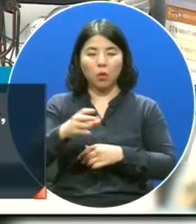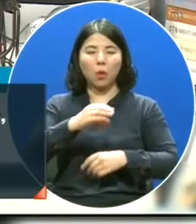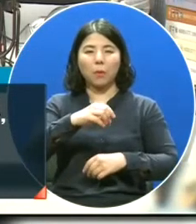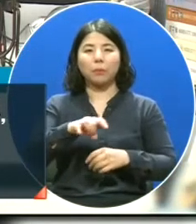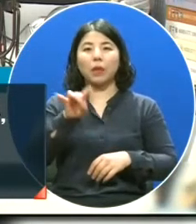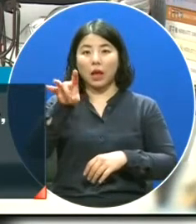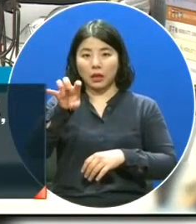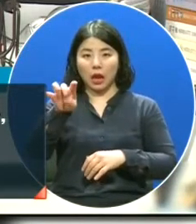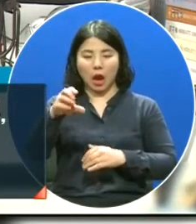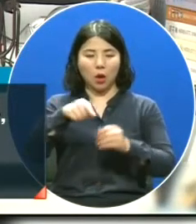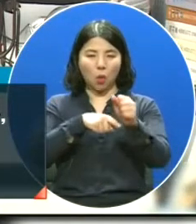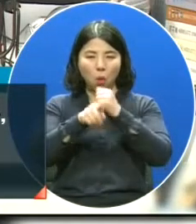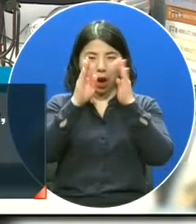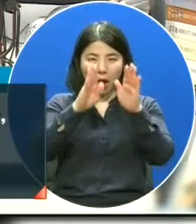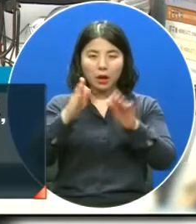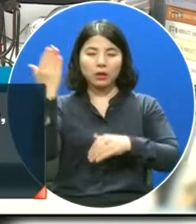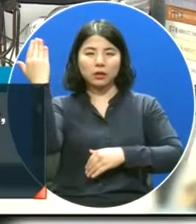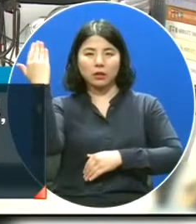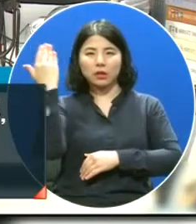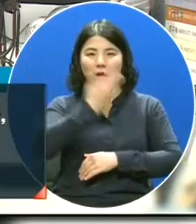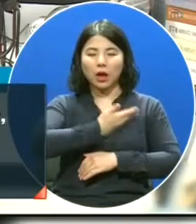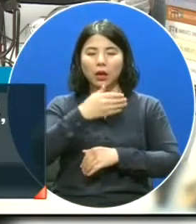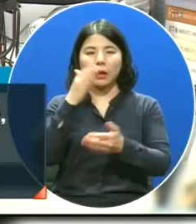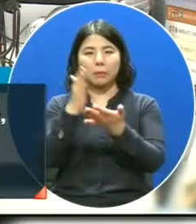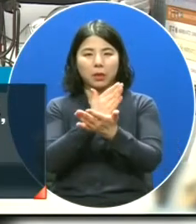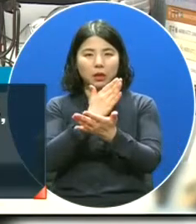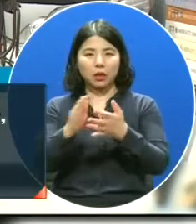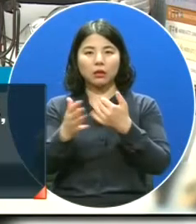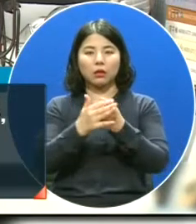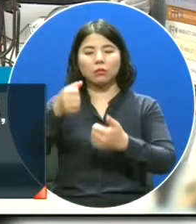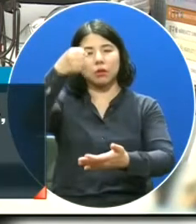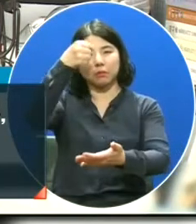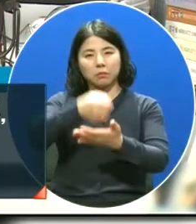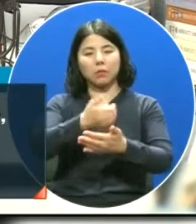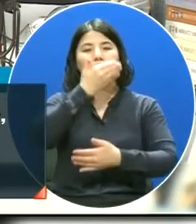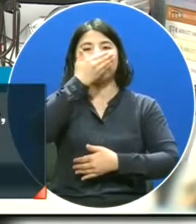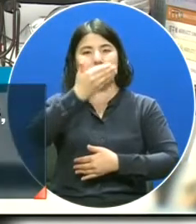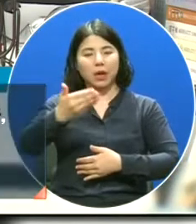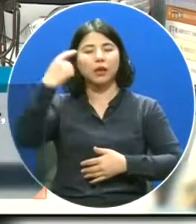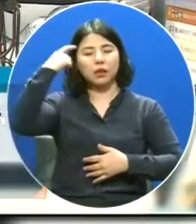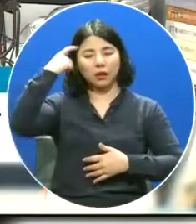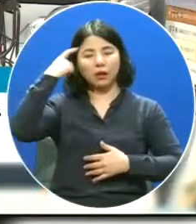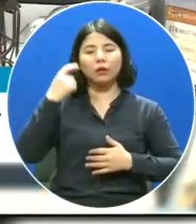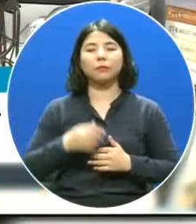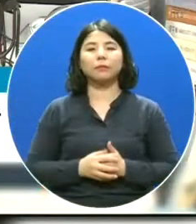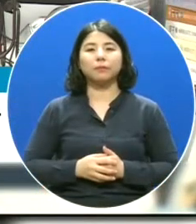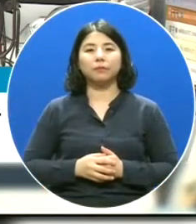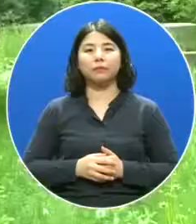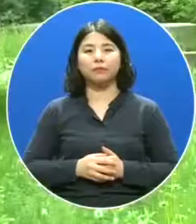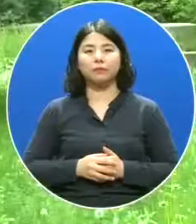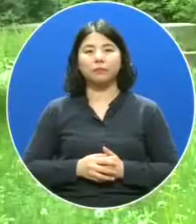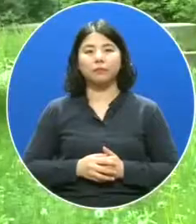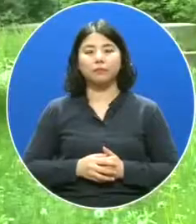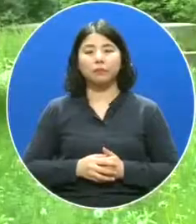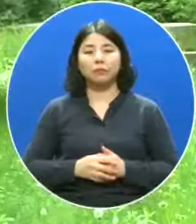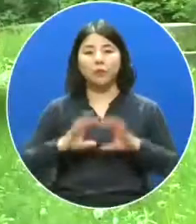오로지 과학적이고 객관적인 판단에 따라 결정될 수 있었다고 생각합니다.